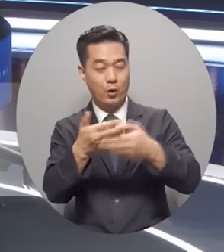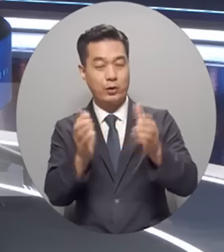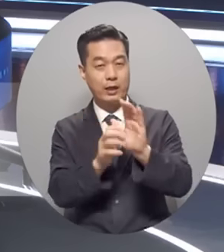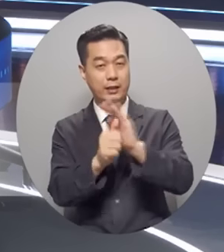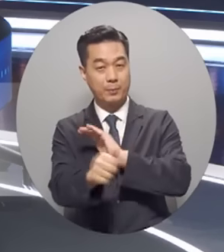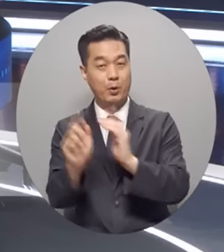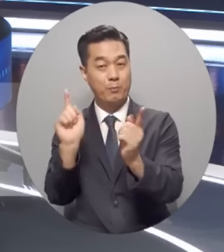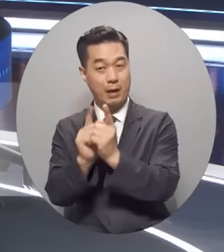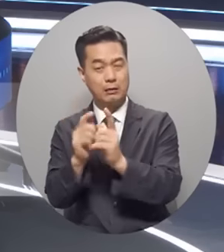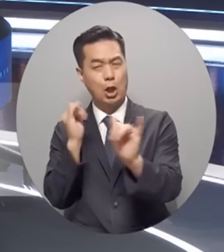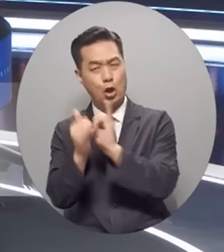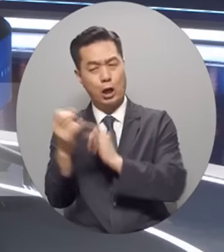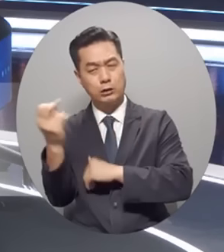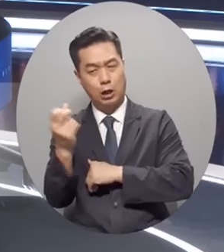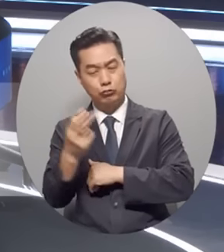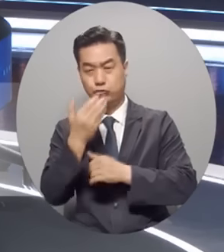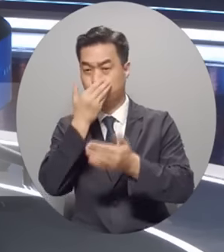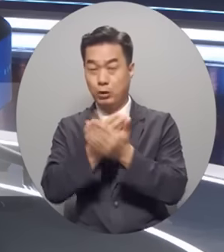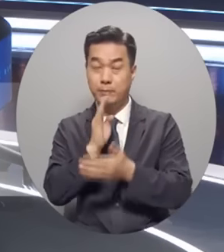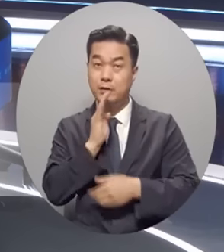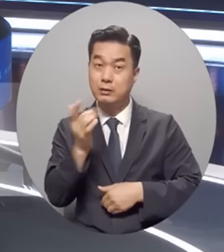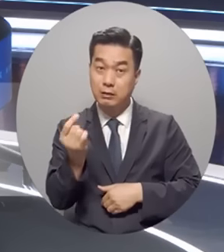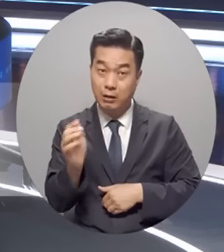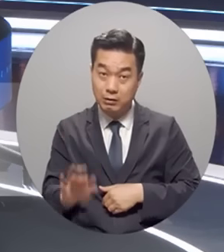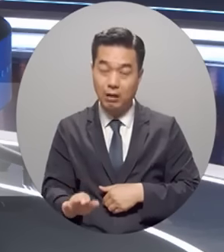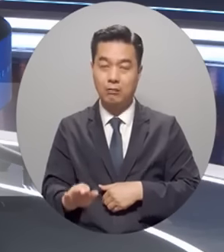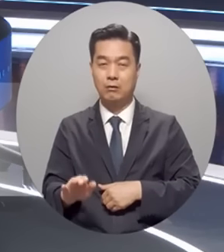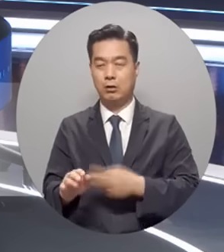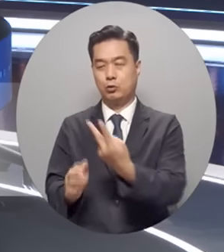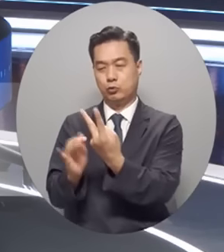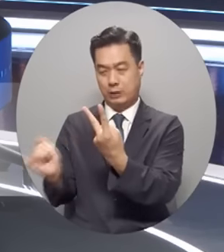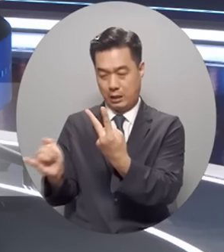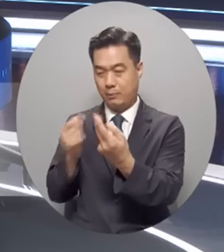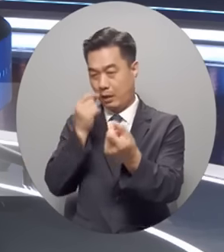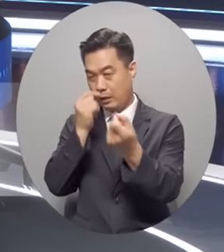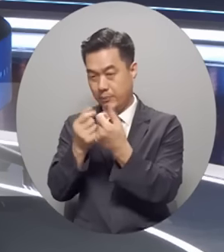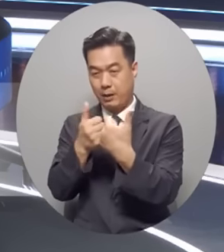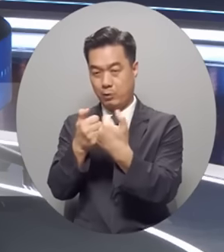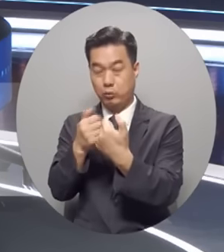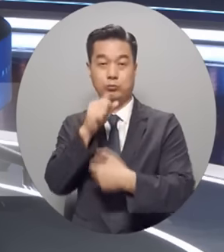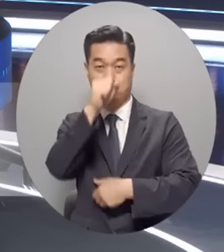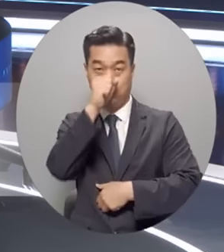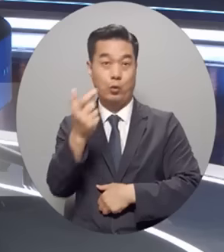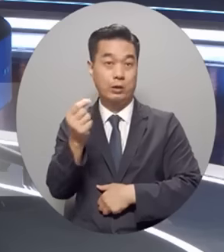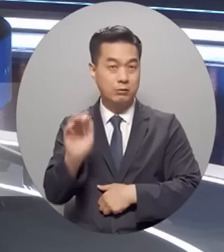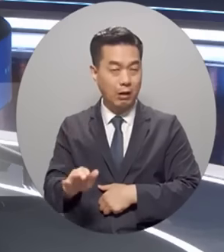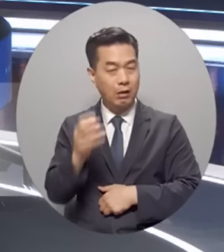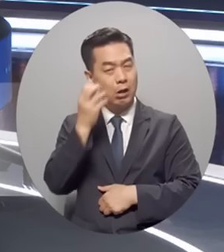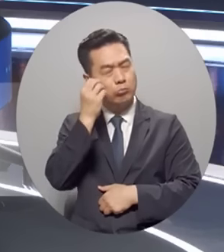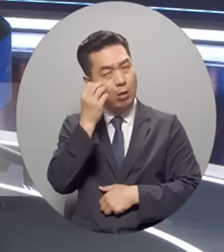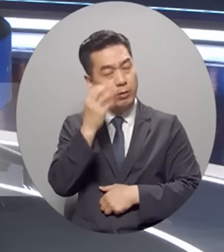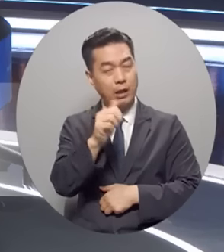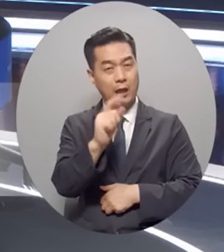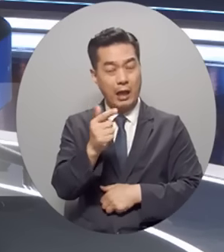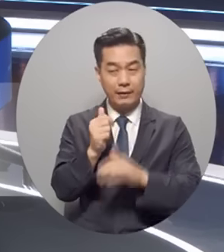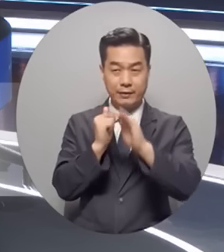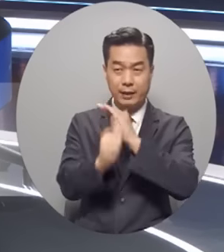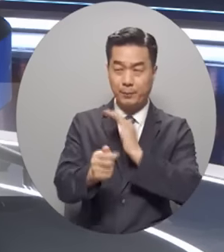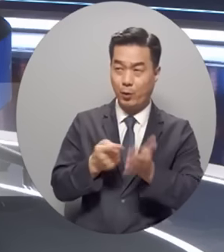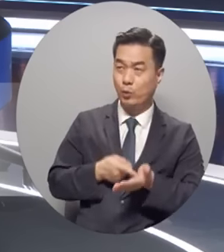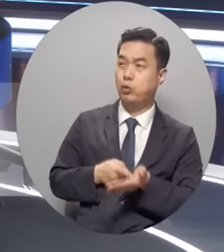자주하는게 당연하잖아요 근데 두 사람이 긴밀하게 조용하게 그러면 될 거 같은데 이상한게 한동훈 대표가 독대하고